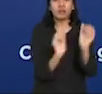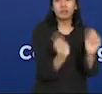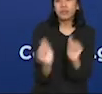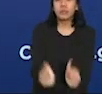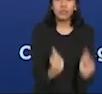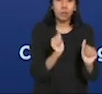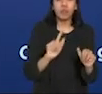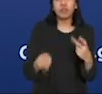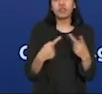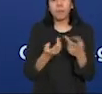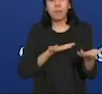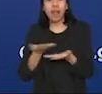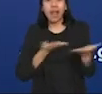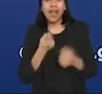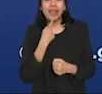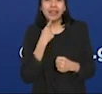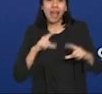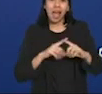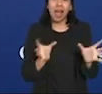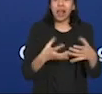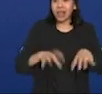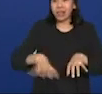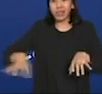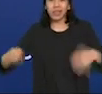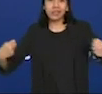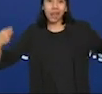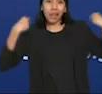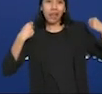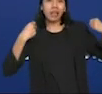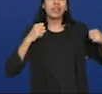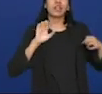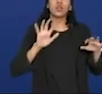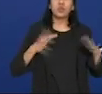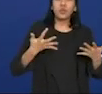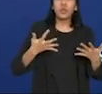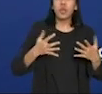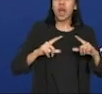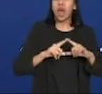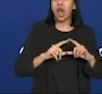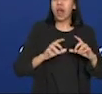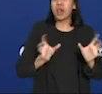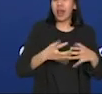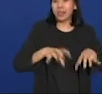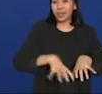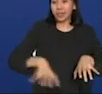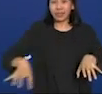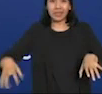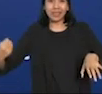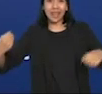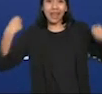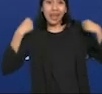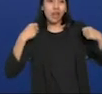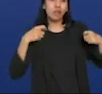kebutuhan alat peralatan kesehatan alat peralatan kesehatan yang terkait dengan Rumah